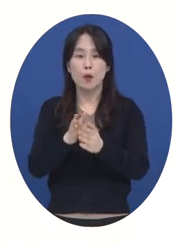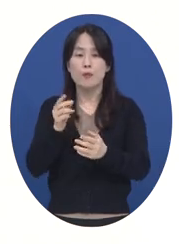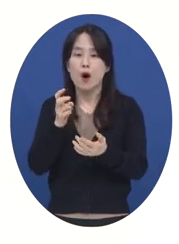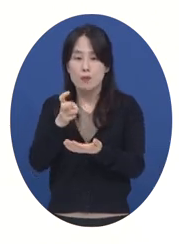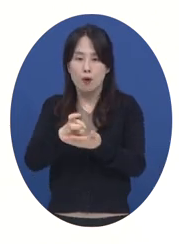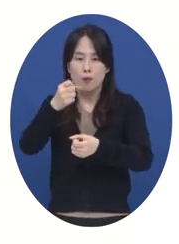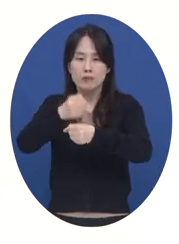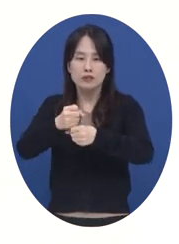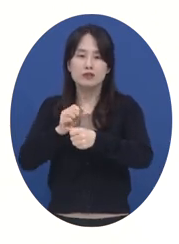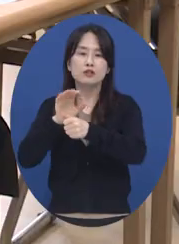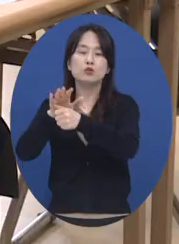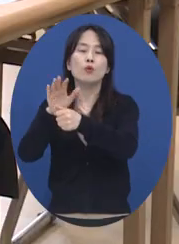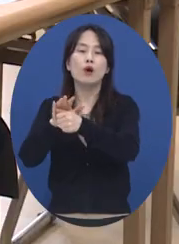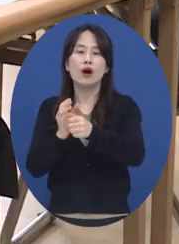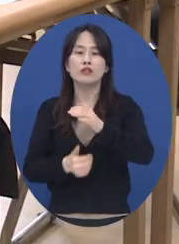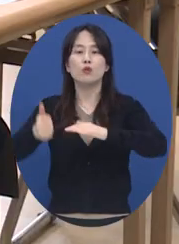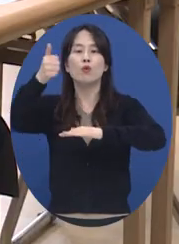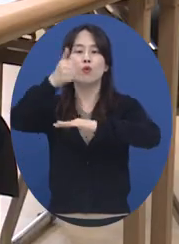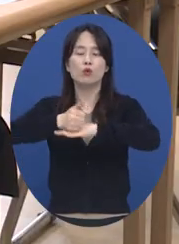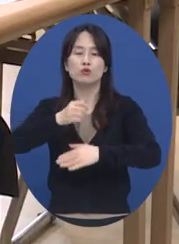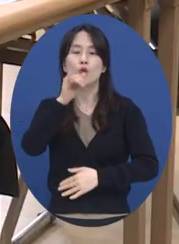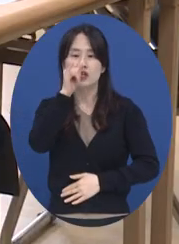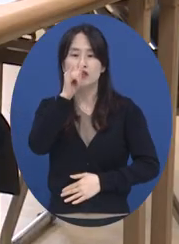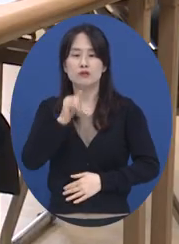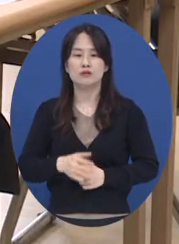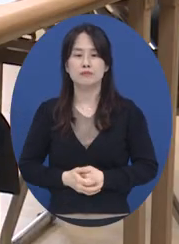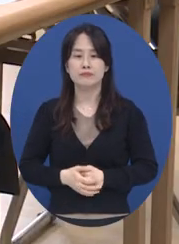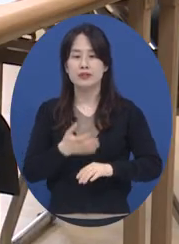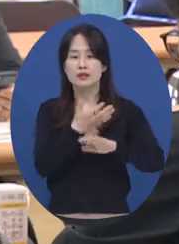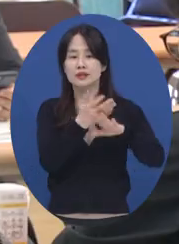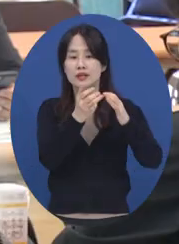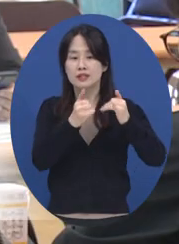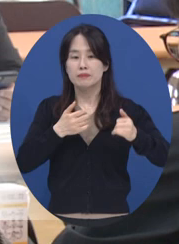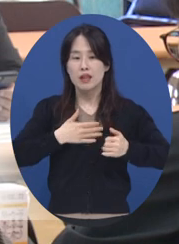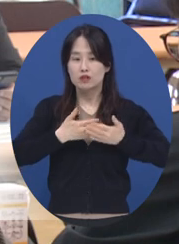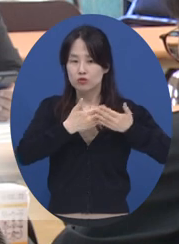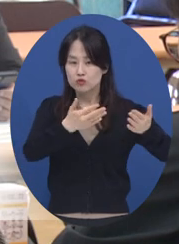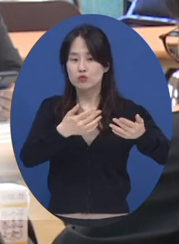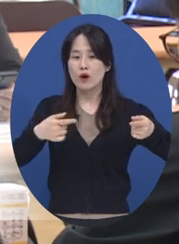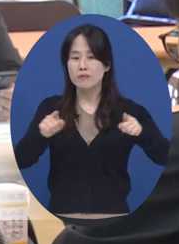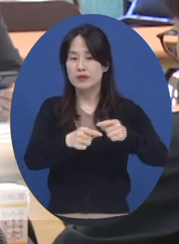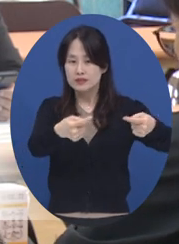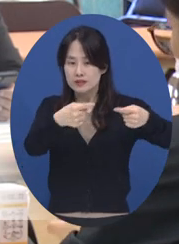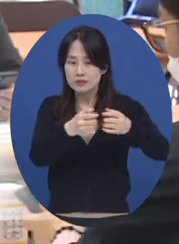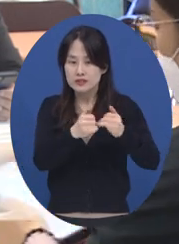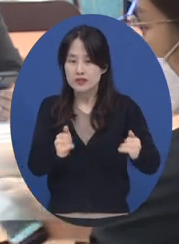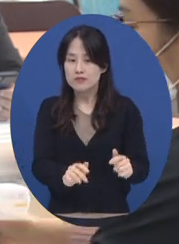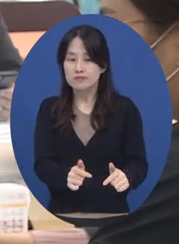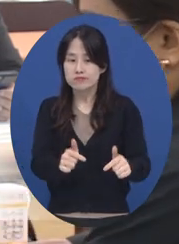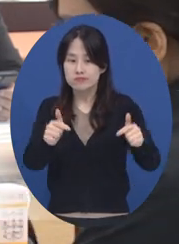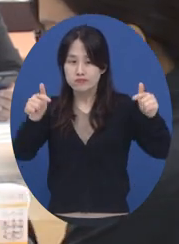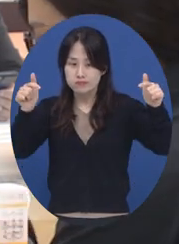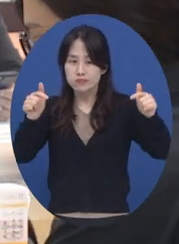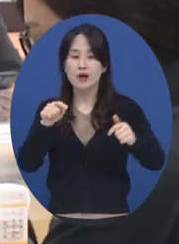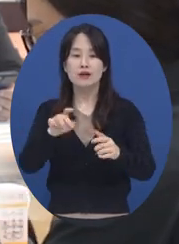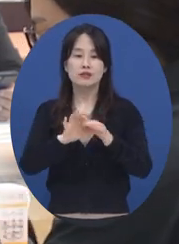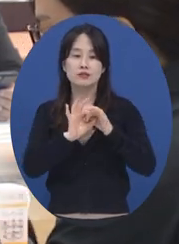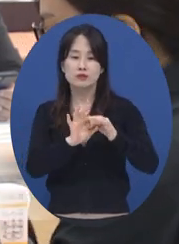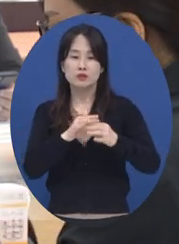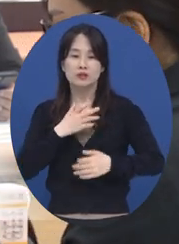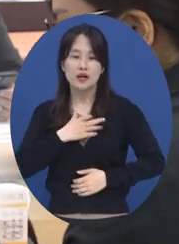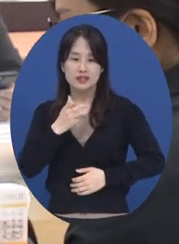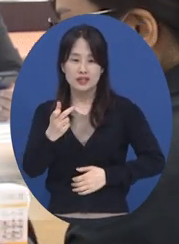있는 조리가 만들어지는데 선거를 내고 있습니다 다른 분들한테 알려 내고 그 다음에 함께하는 주민들이 계속